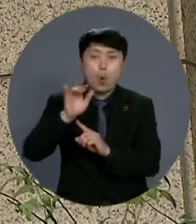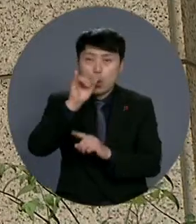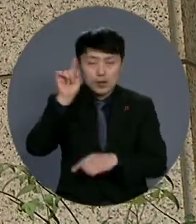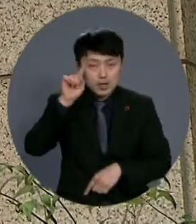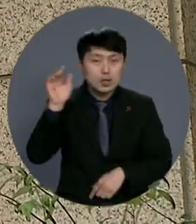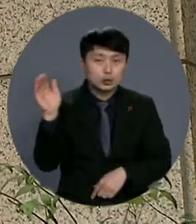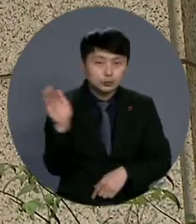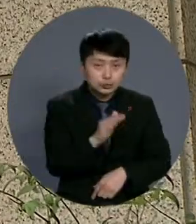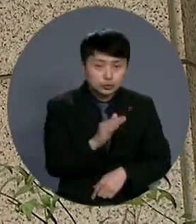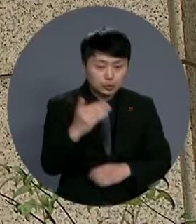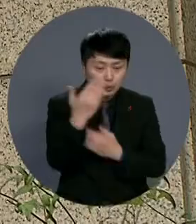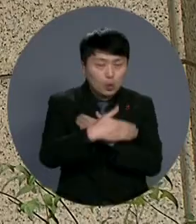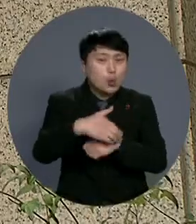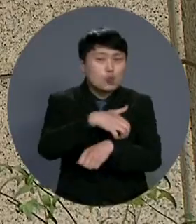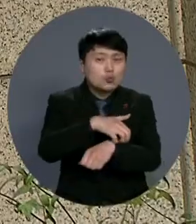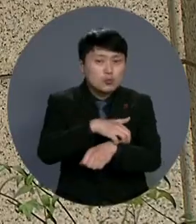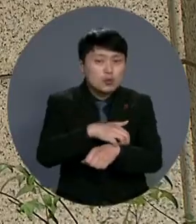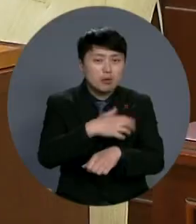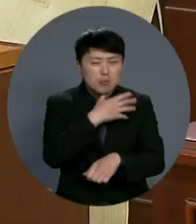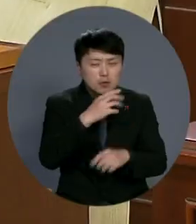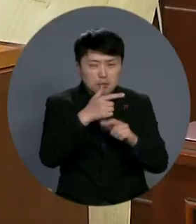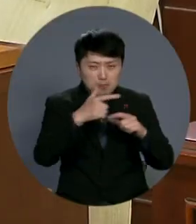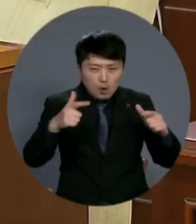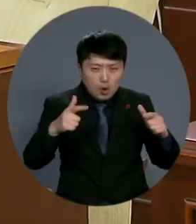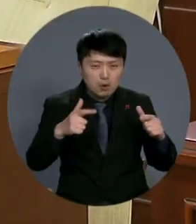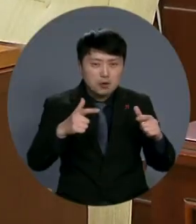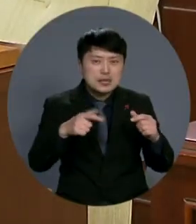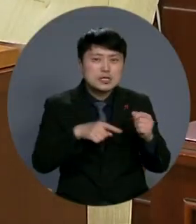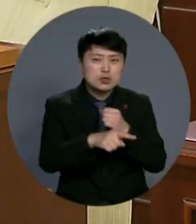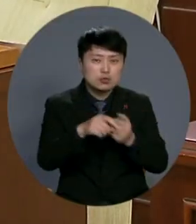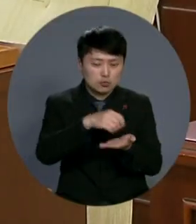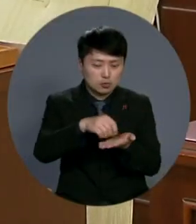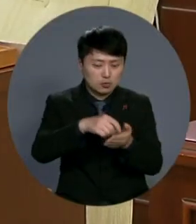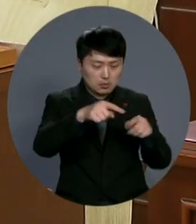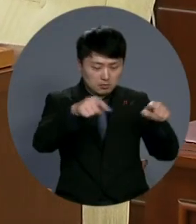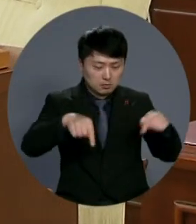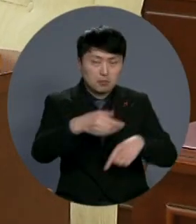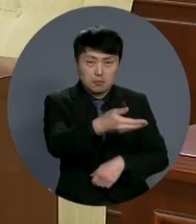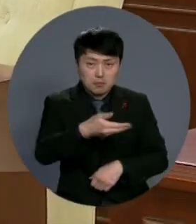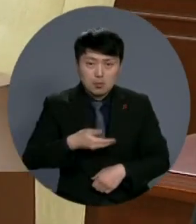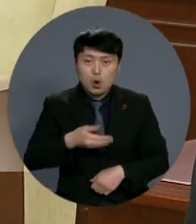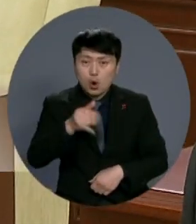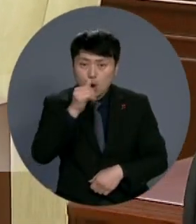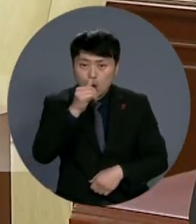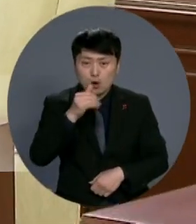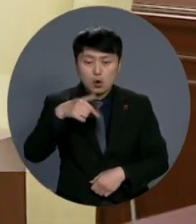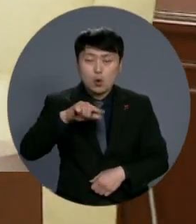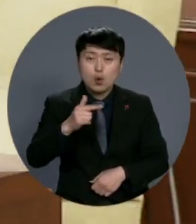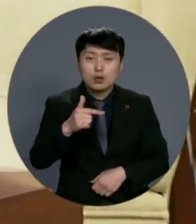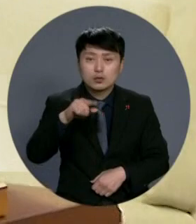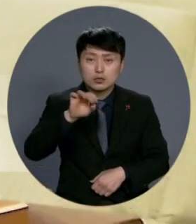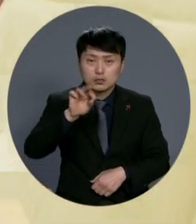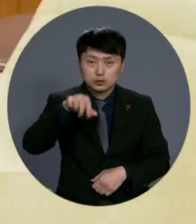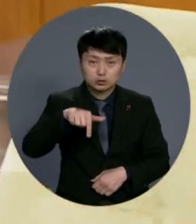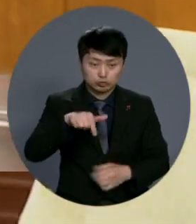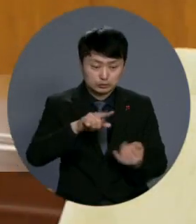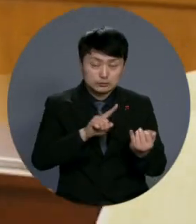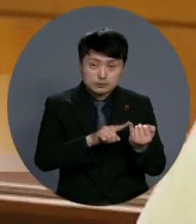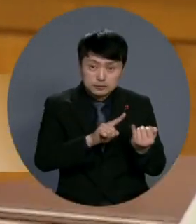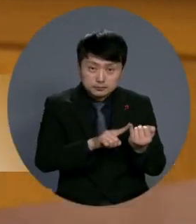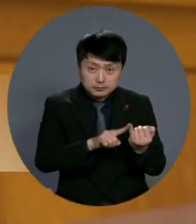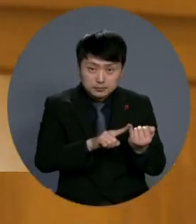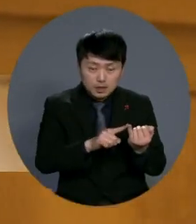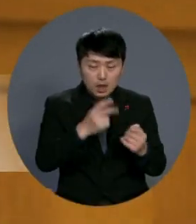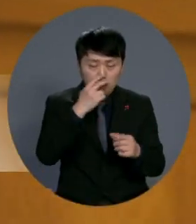내일부터 거서투표 신고도 시작합니다. 그런데 제명당했던 공경숙 의원이 제기한 제명